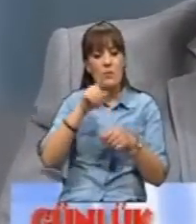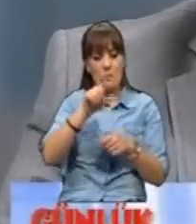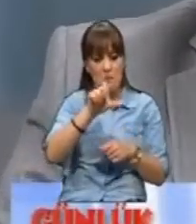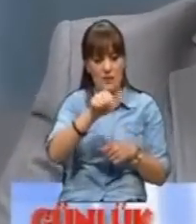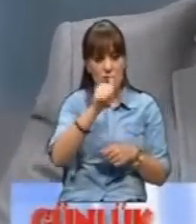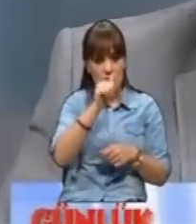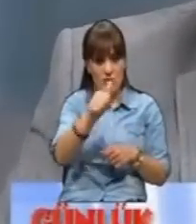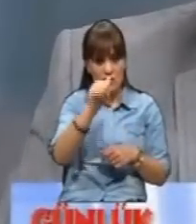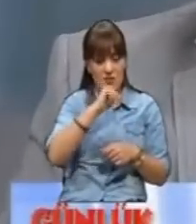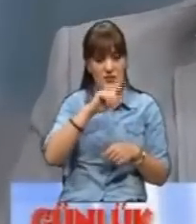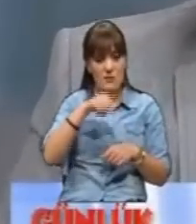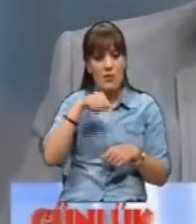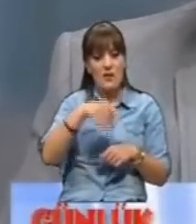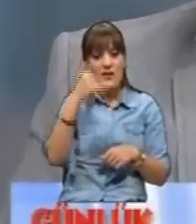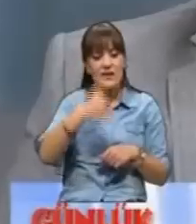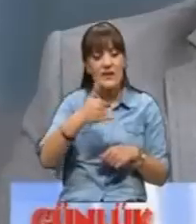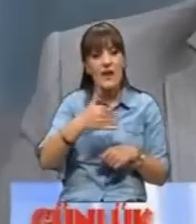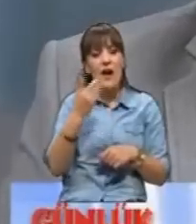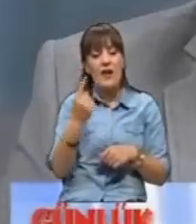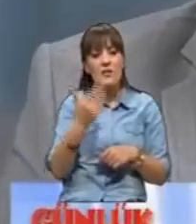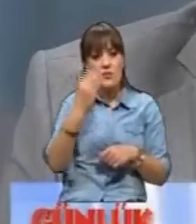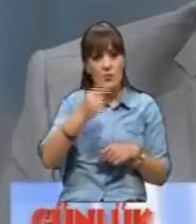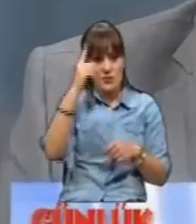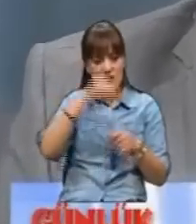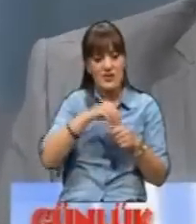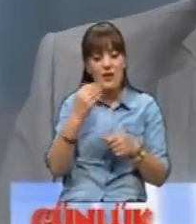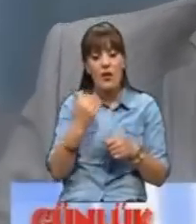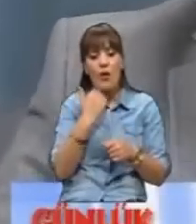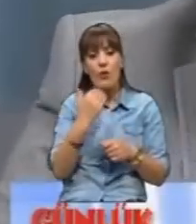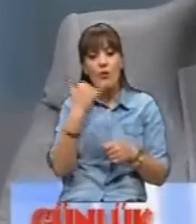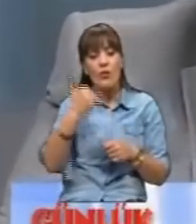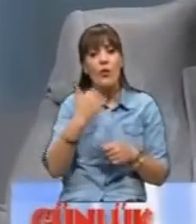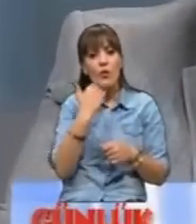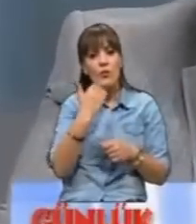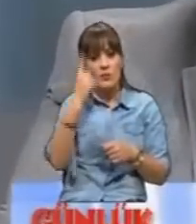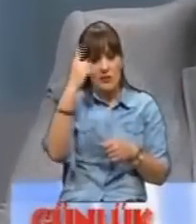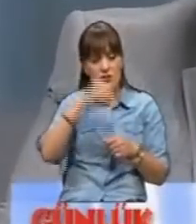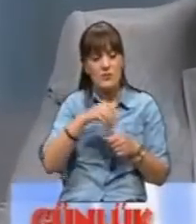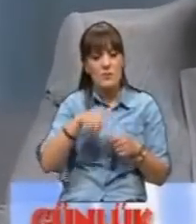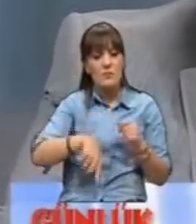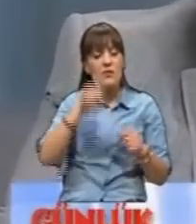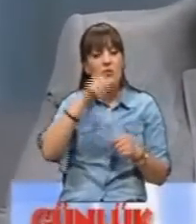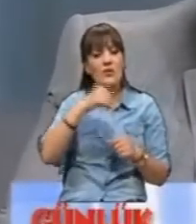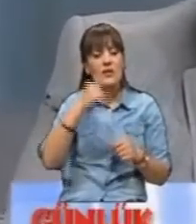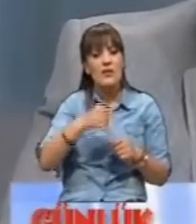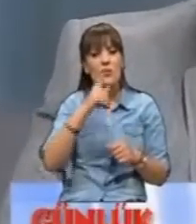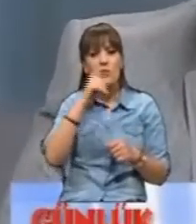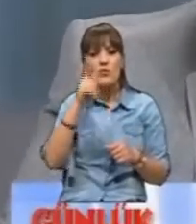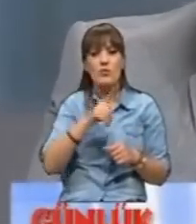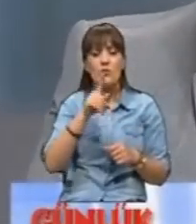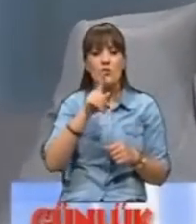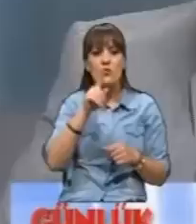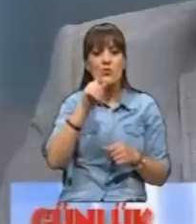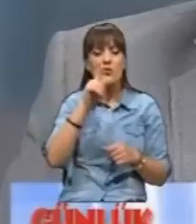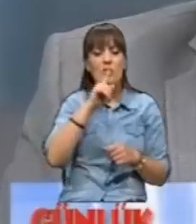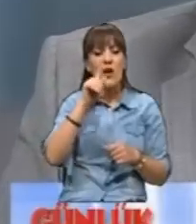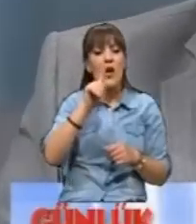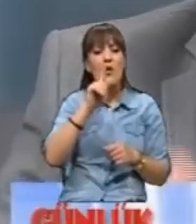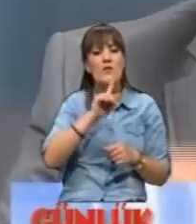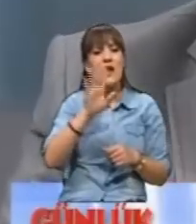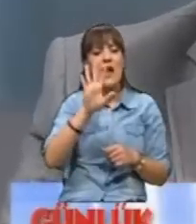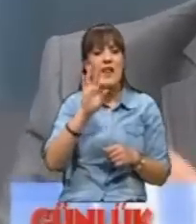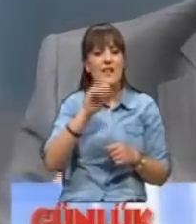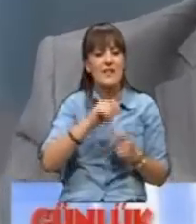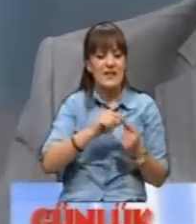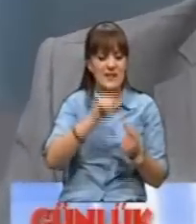suyu içtiği zaman bu idrarı az olduğu için, yapamadığı için günde belki de idrar miktarları 150 cc kadardır yani.